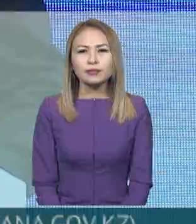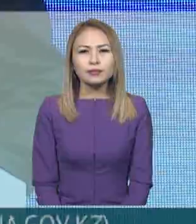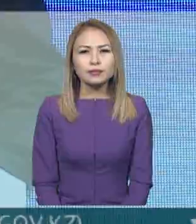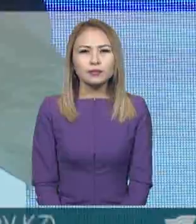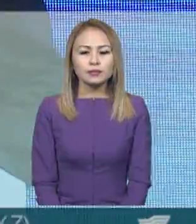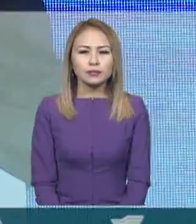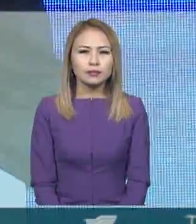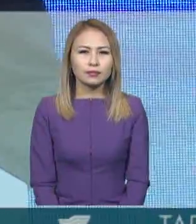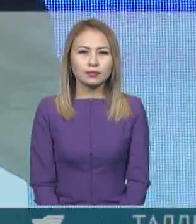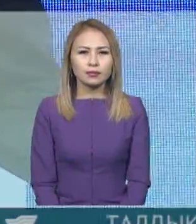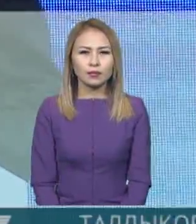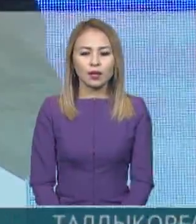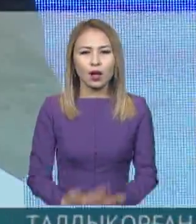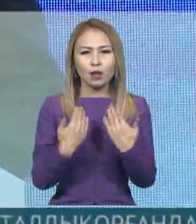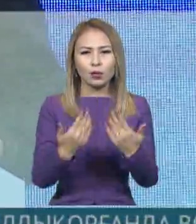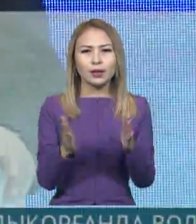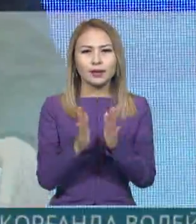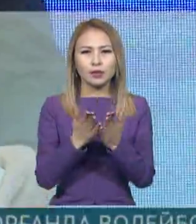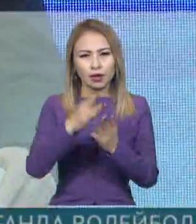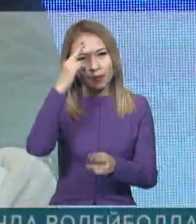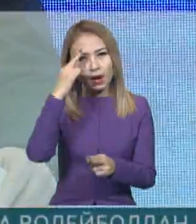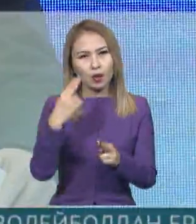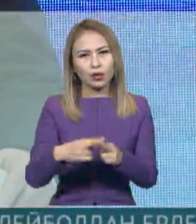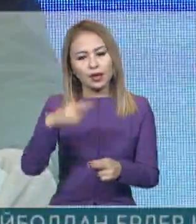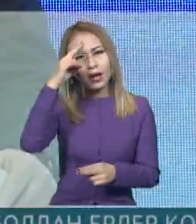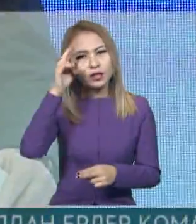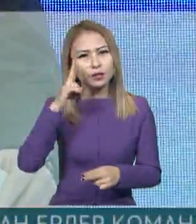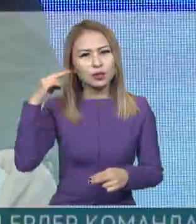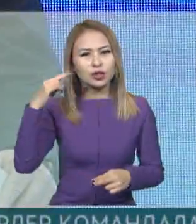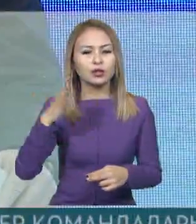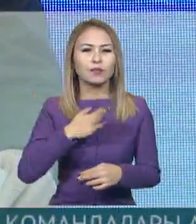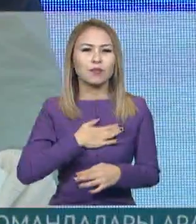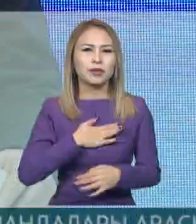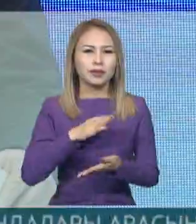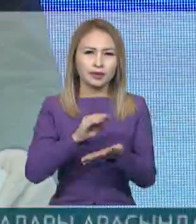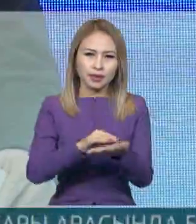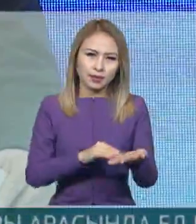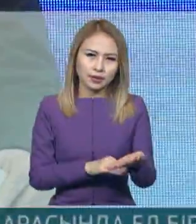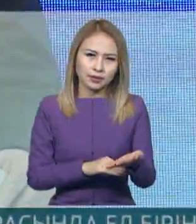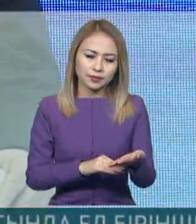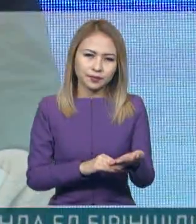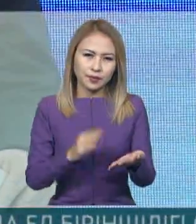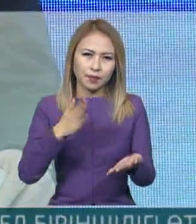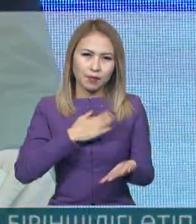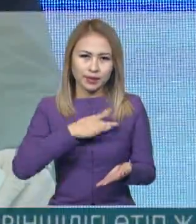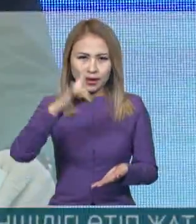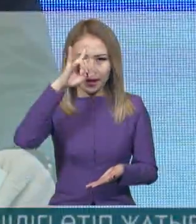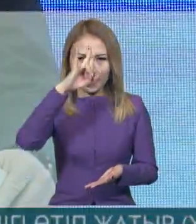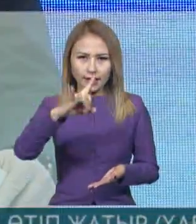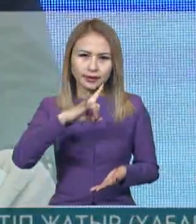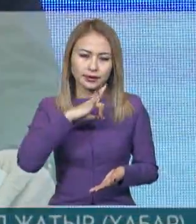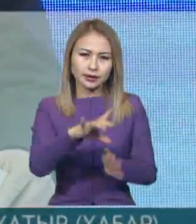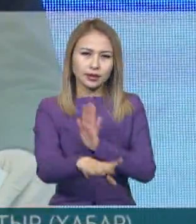Бұл кітаптың бауырлас Әзірбайжан елінде басылып шығуы біздің қазақ халқы